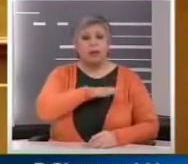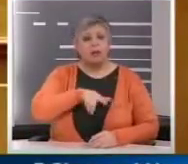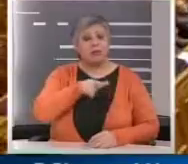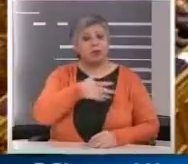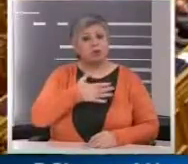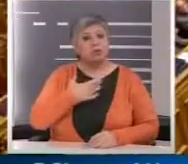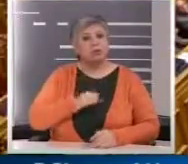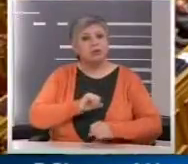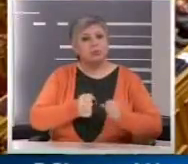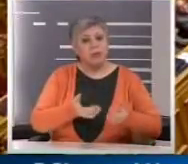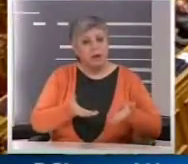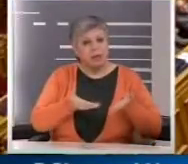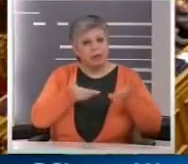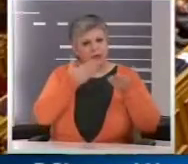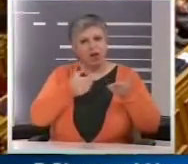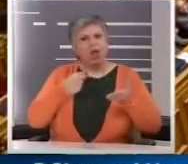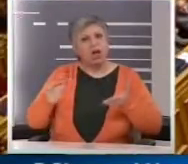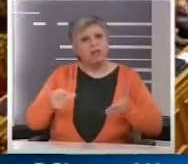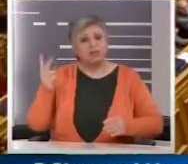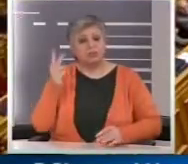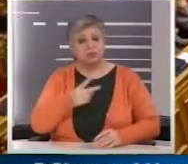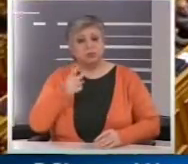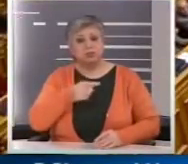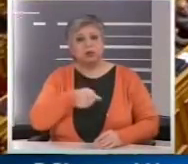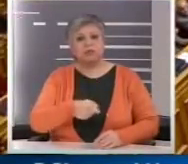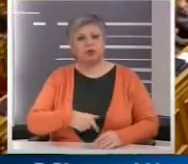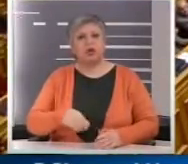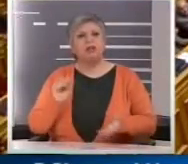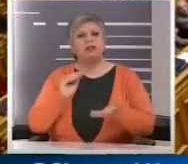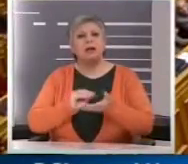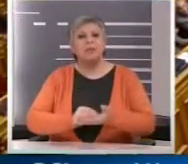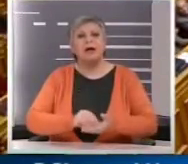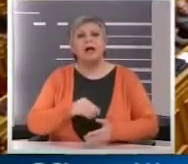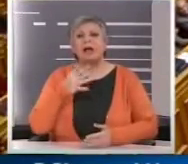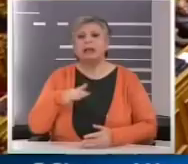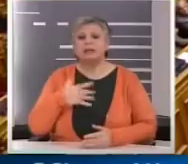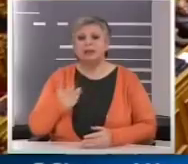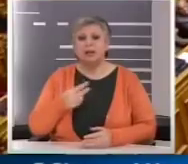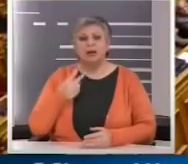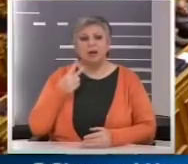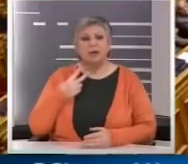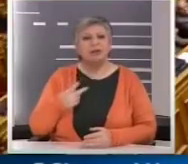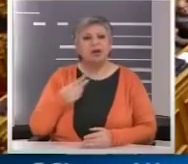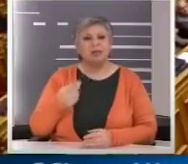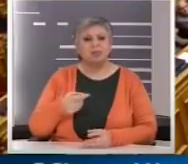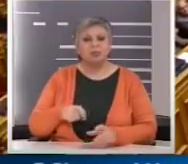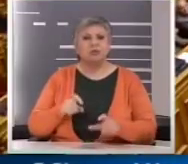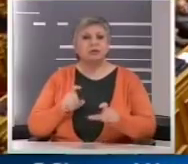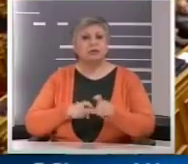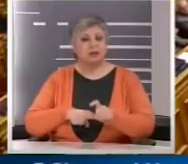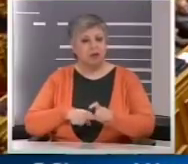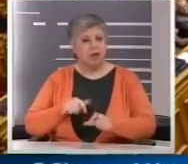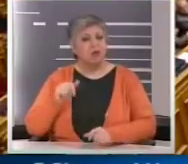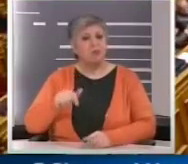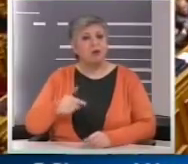Γιατί τέτοια κάνει. Μας κατηγορείτε γιατί σπάσαμε το απόστημα και έχει χυθεί όλο το τοπίο από την offshore του Υπουργείου Υγείας που